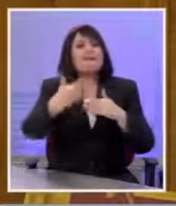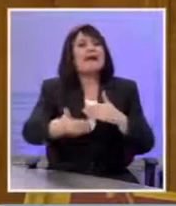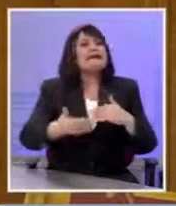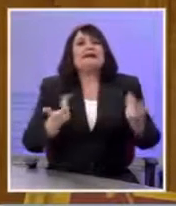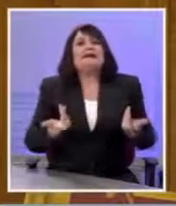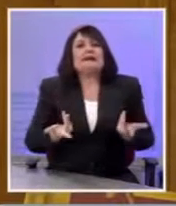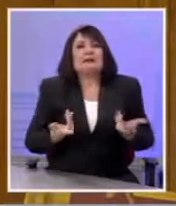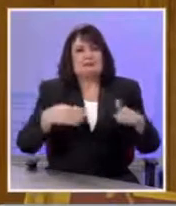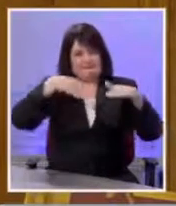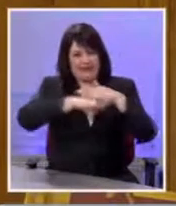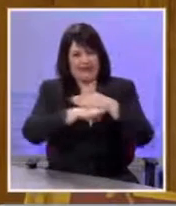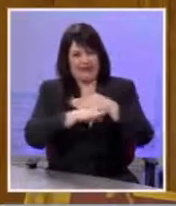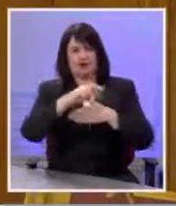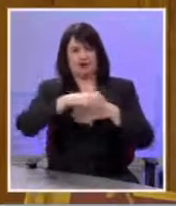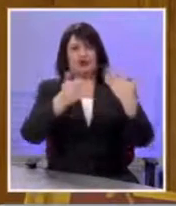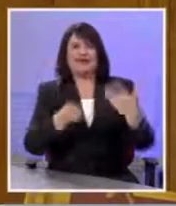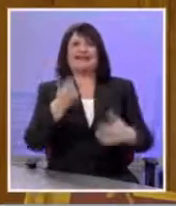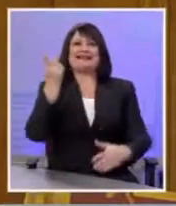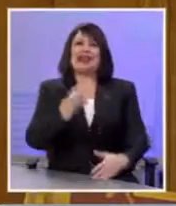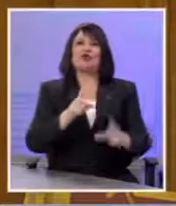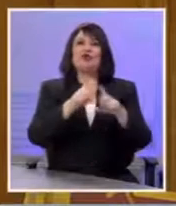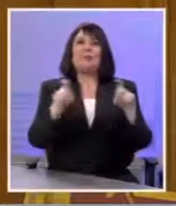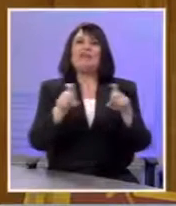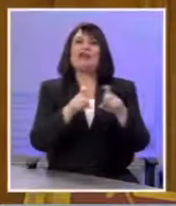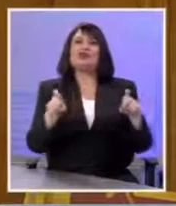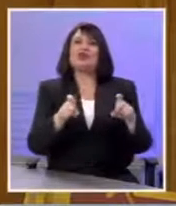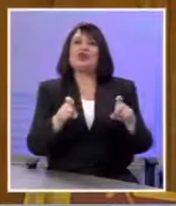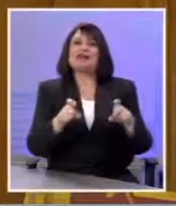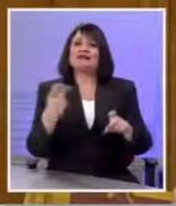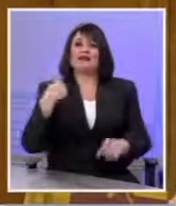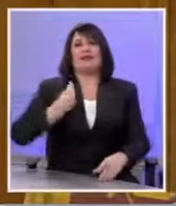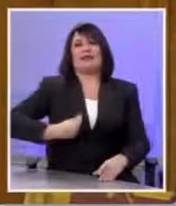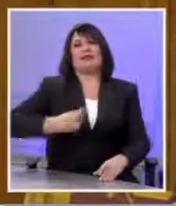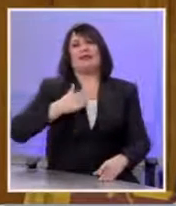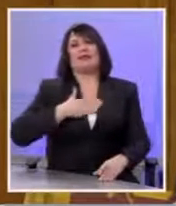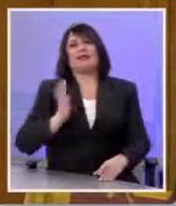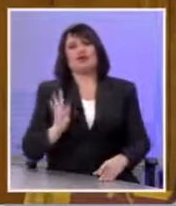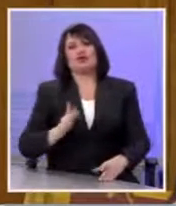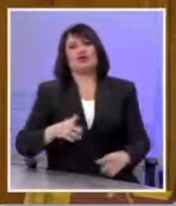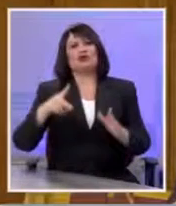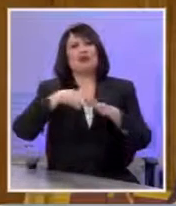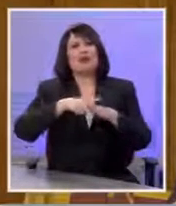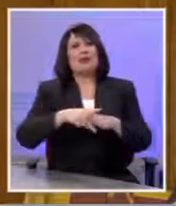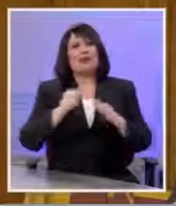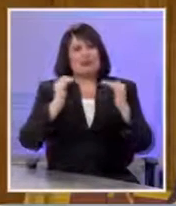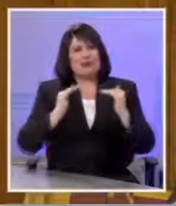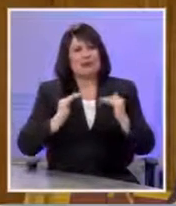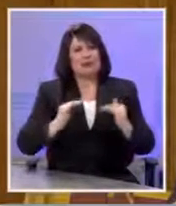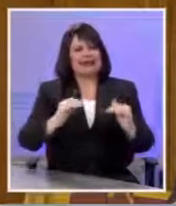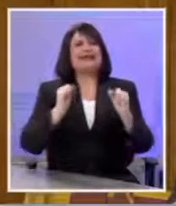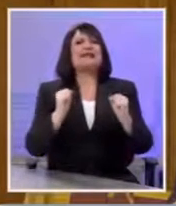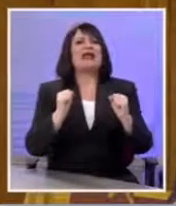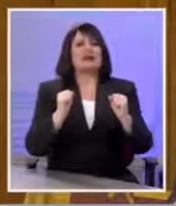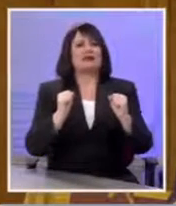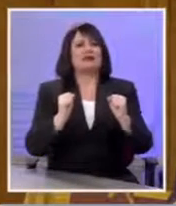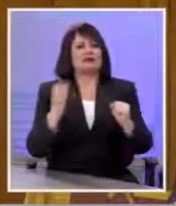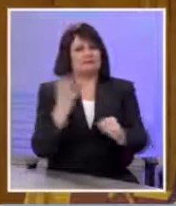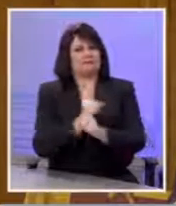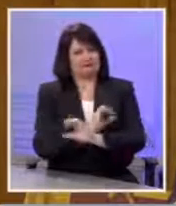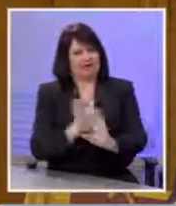Στην Πειραιώς το 26% περίπτωση μετοχών ανήκει στο δημόσιο μέσω του ΤΑΦΚΙ ΣΥΓΜΑ, του Ταμείου Χρηματοπιστωτικής